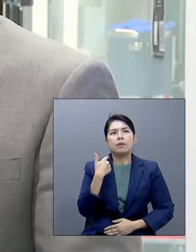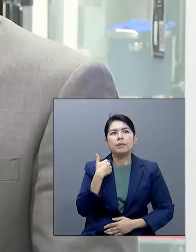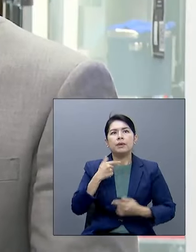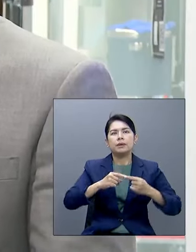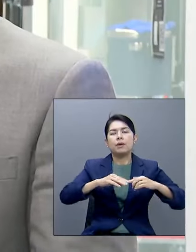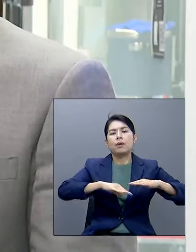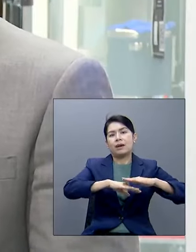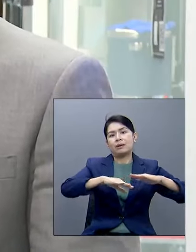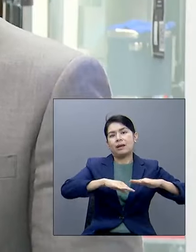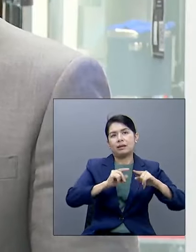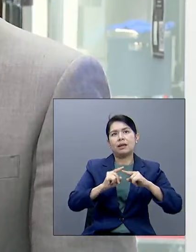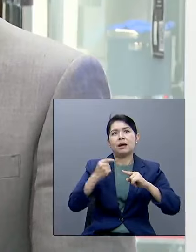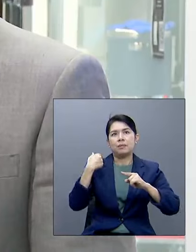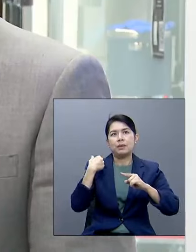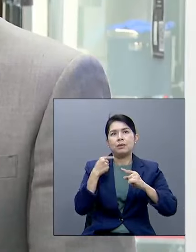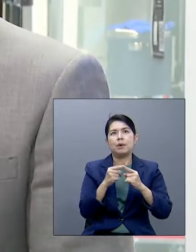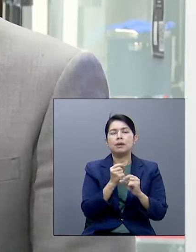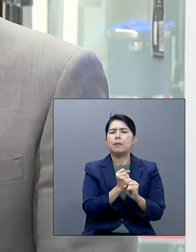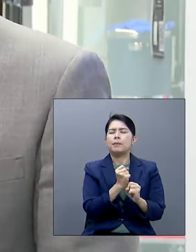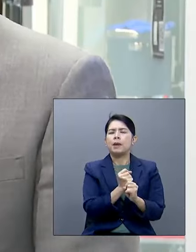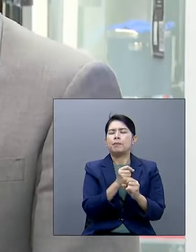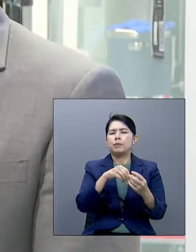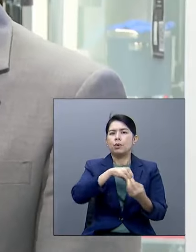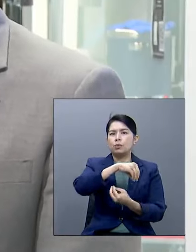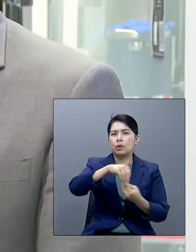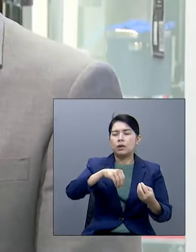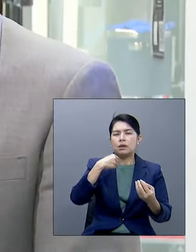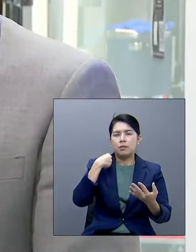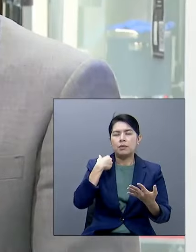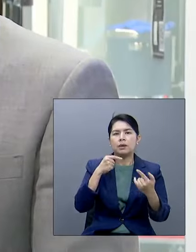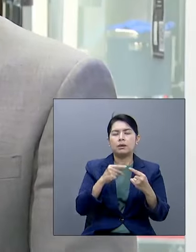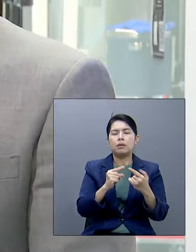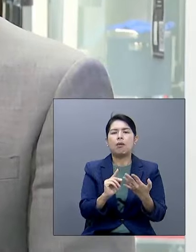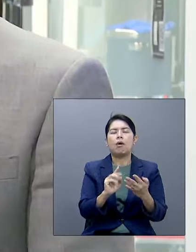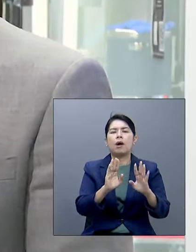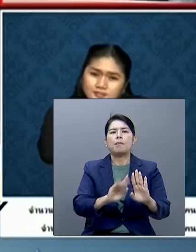งว่าเขาประกอบธุรกิจแล้วมันเป็นยังไงกันบ้างเงินมันไปอยู่ตรงไหนหมดเนี่ย